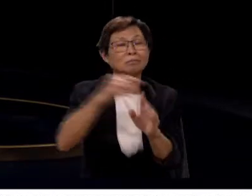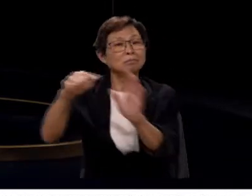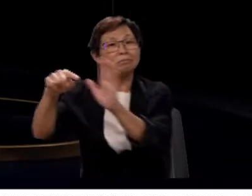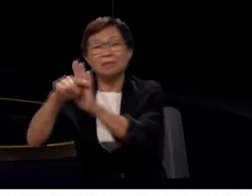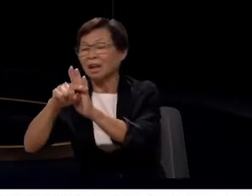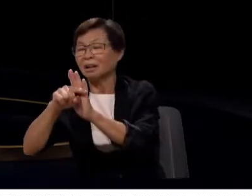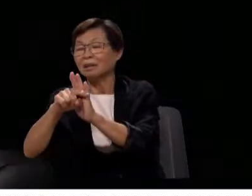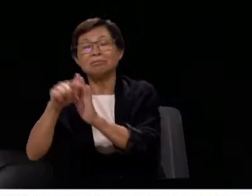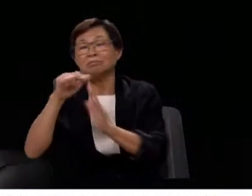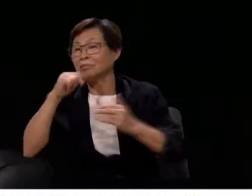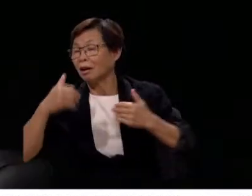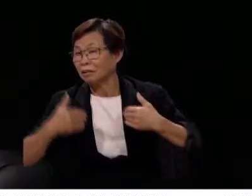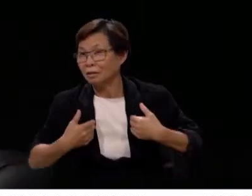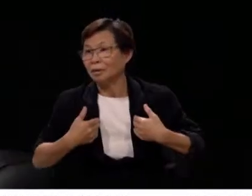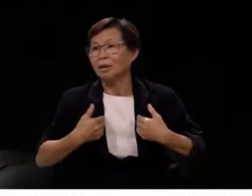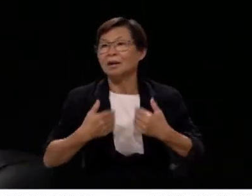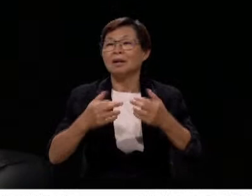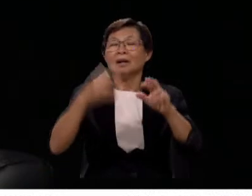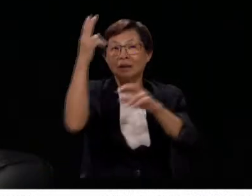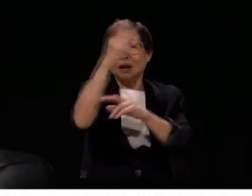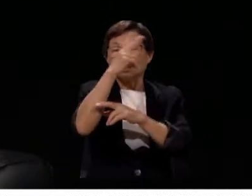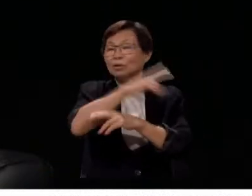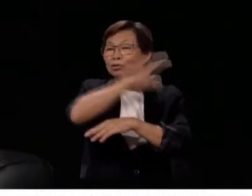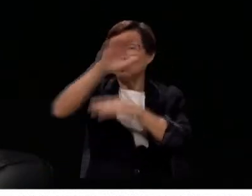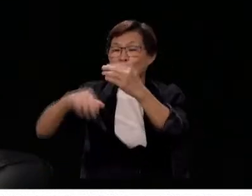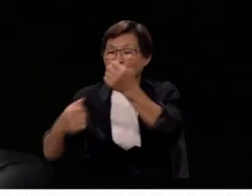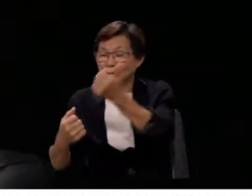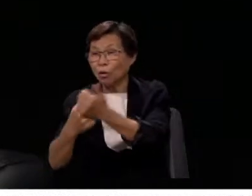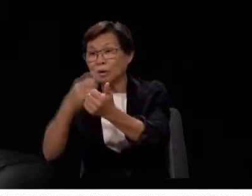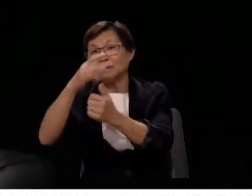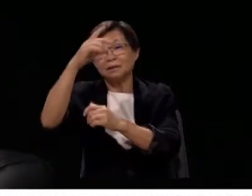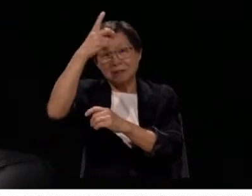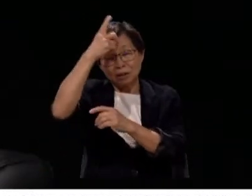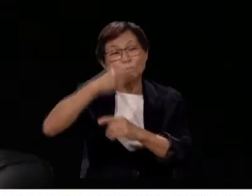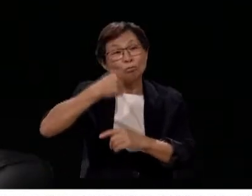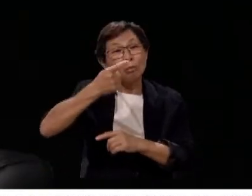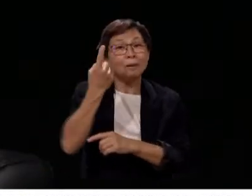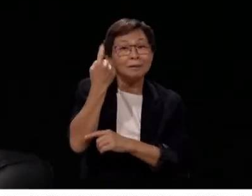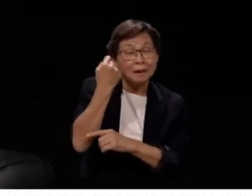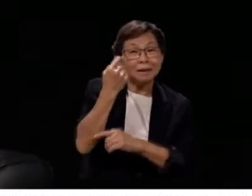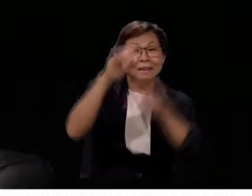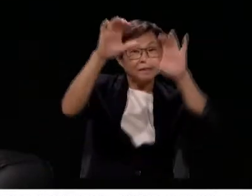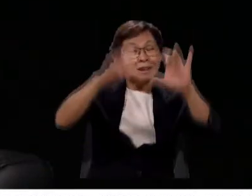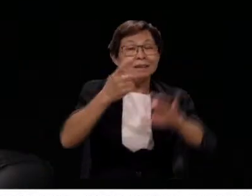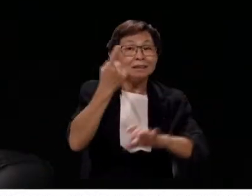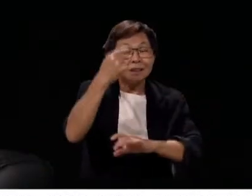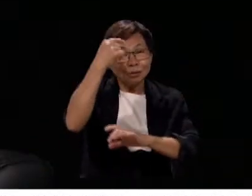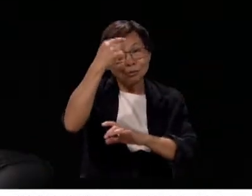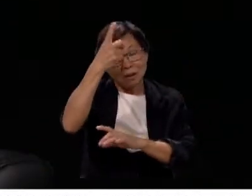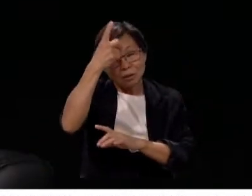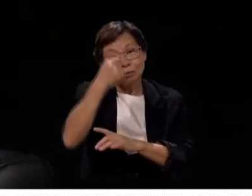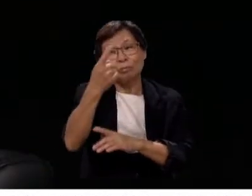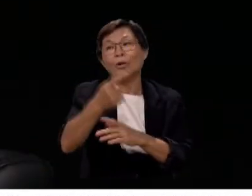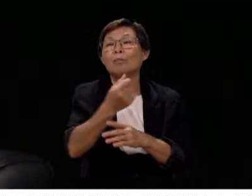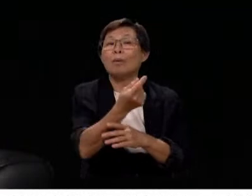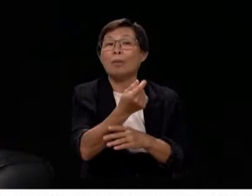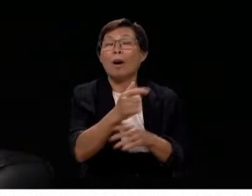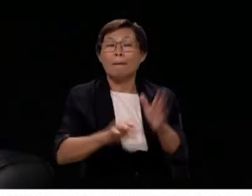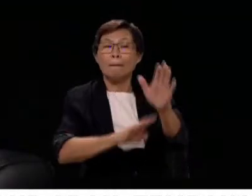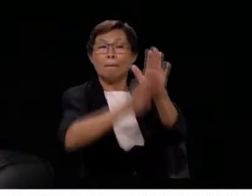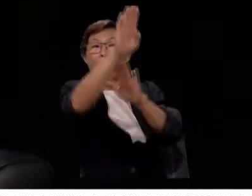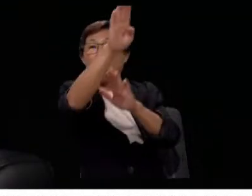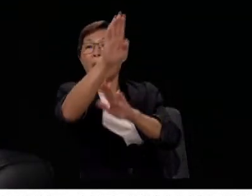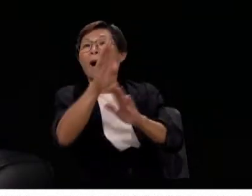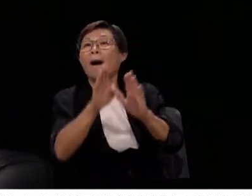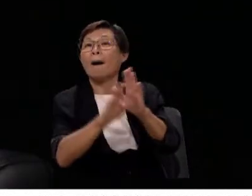kerajaan nanti menarik semua shokugan ini pendekatan baru meletus disebutkan itu akan hasilnya memiliki kesan kos pembangunan lebih saat